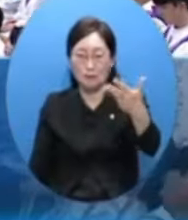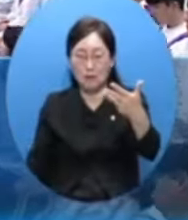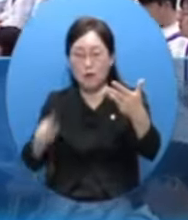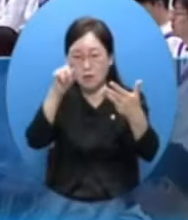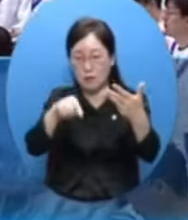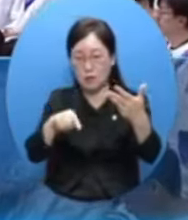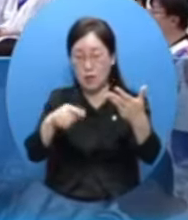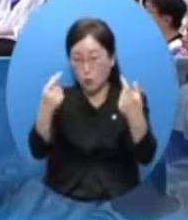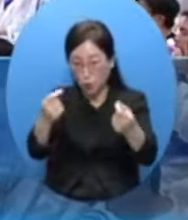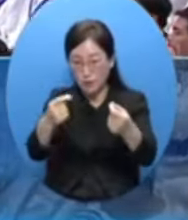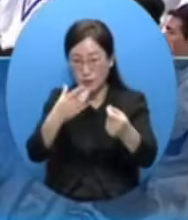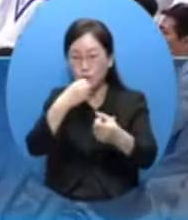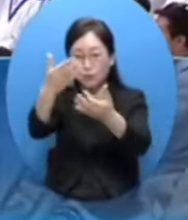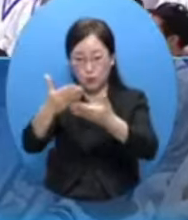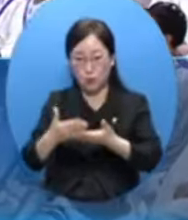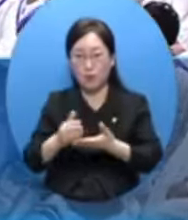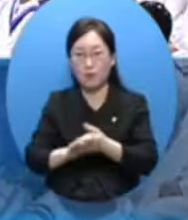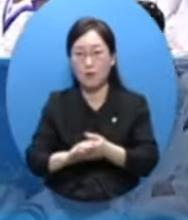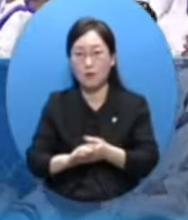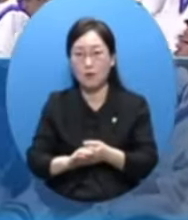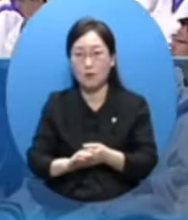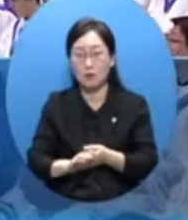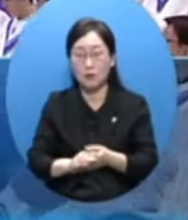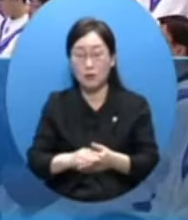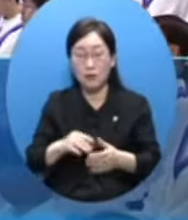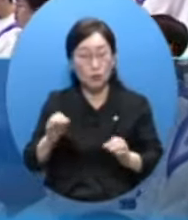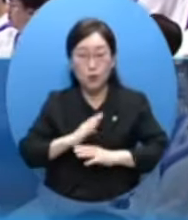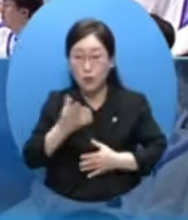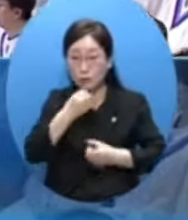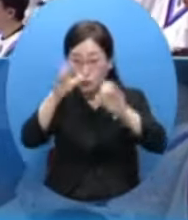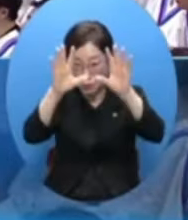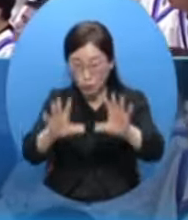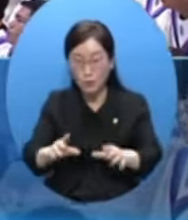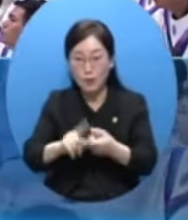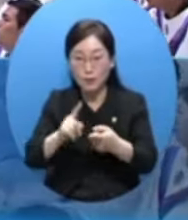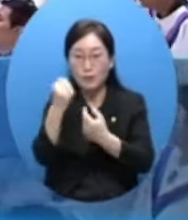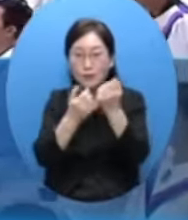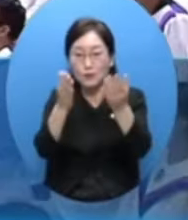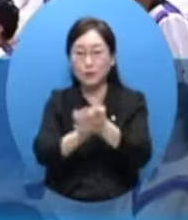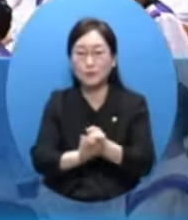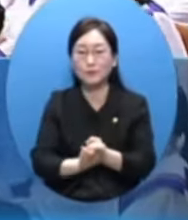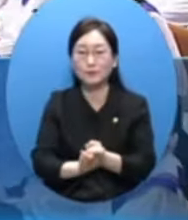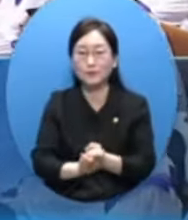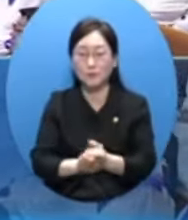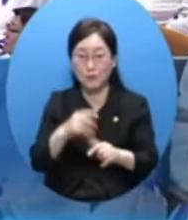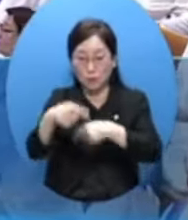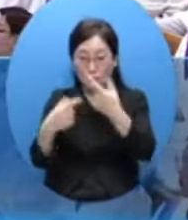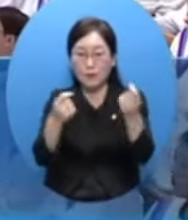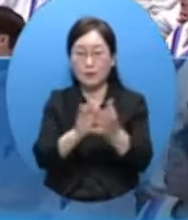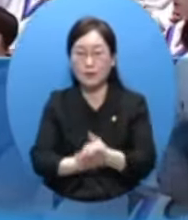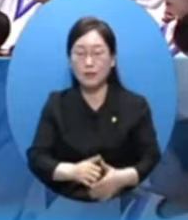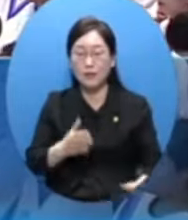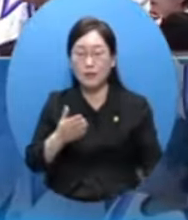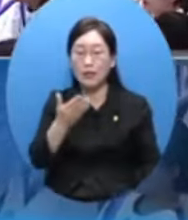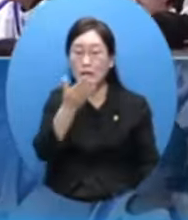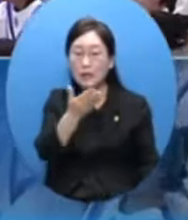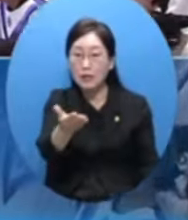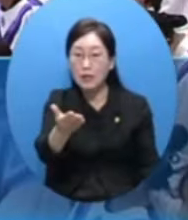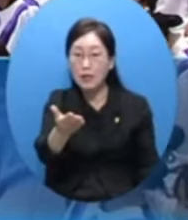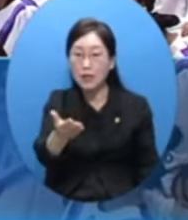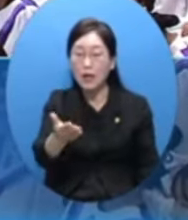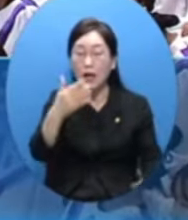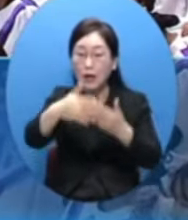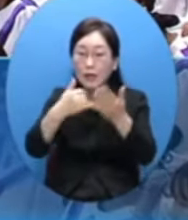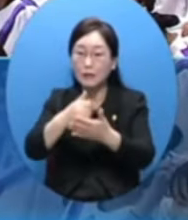것입니다. 28장 1절로 14절까지 놀라운 축복을 설명하는데 6절까지만 말씀을 보겠습니다. 내가 내 하나님 여호와